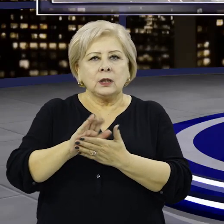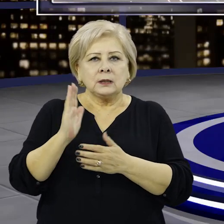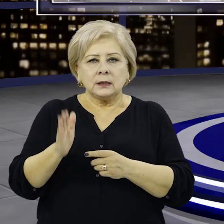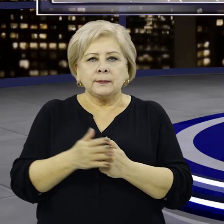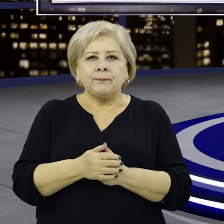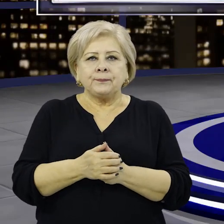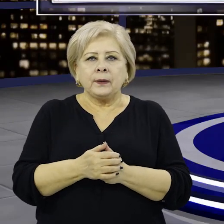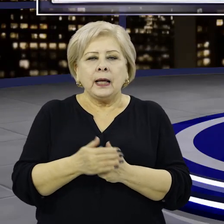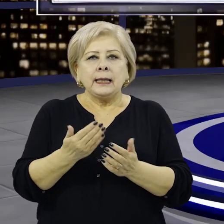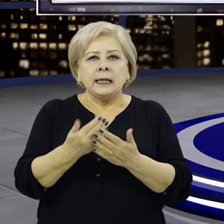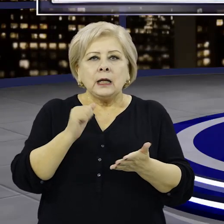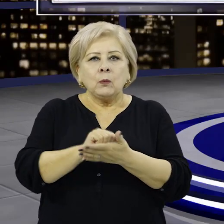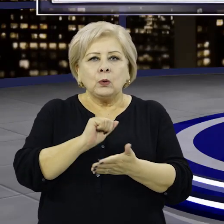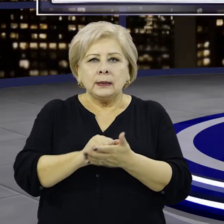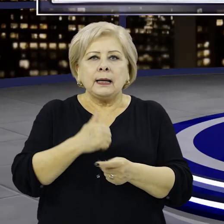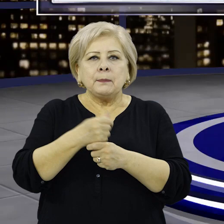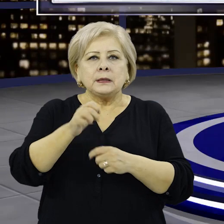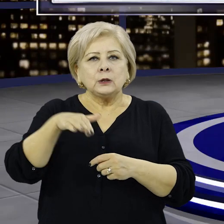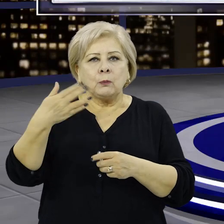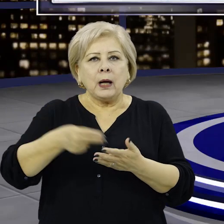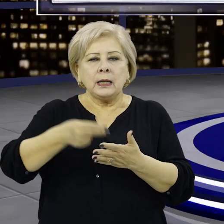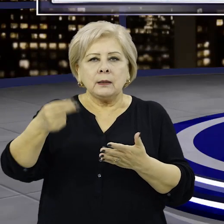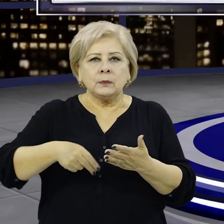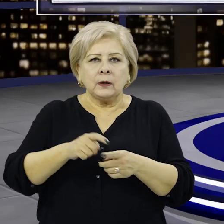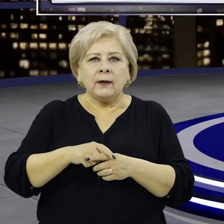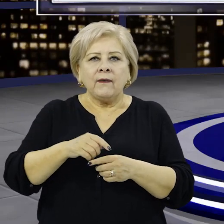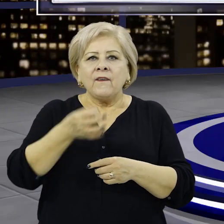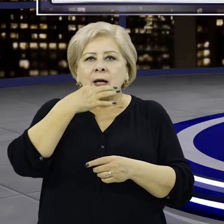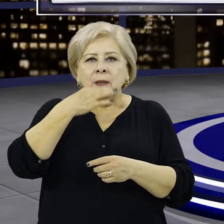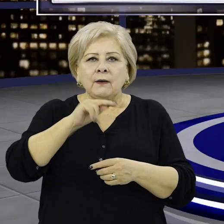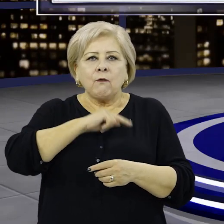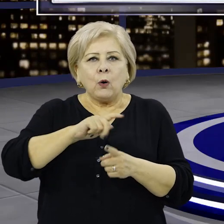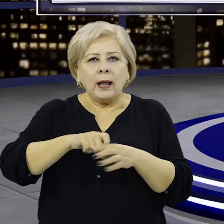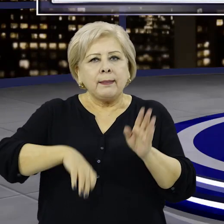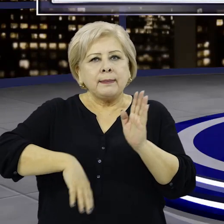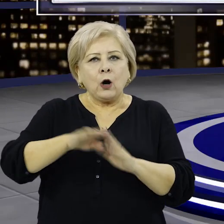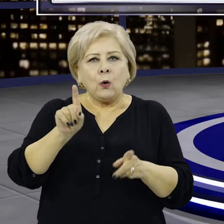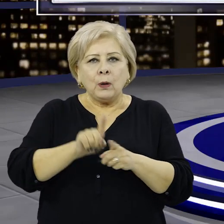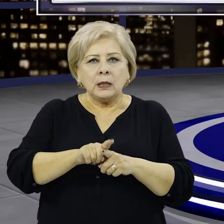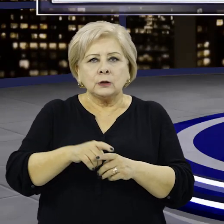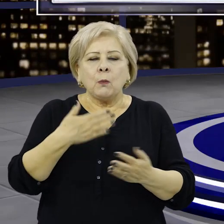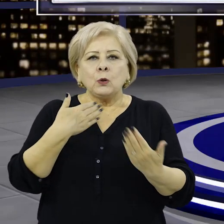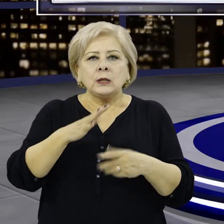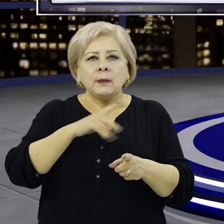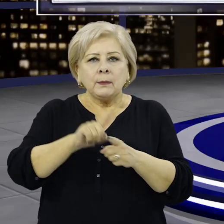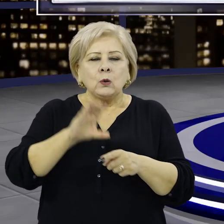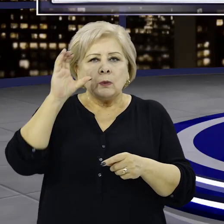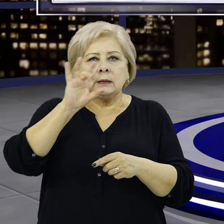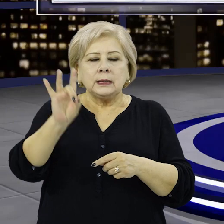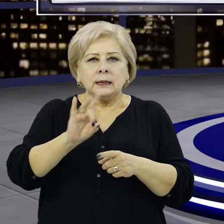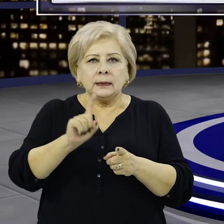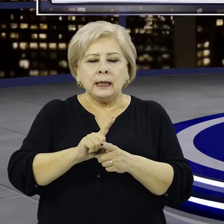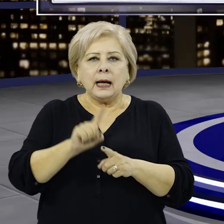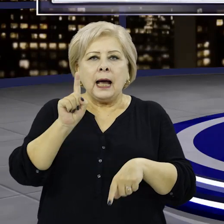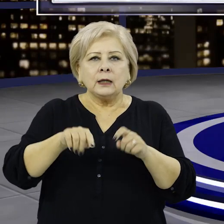tanishasiz. Dastlabki hujjat prezident tomonidan imzolangan farmatsevtika faoliyati takomillashtirilishi munosabati bilan O'zbekiston